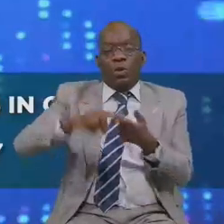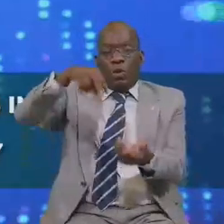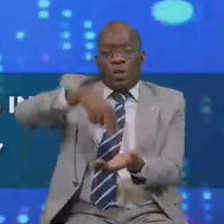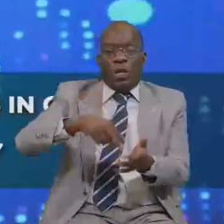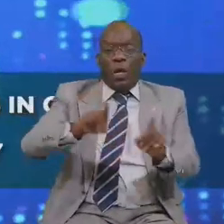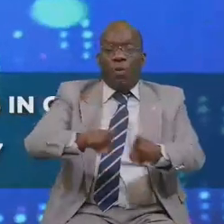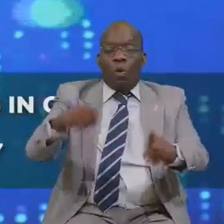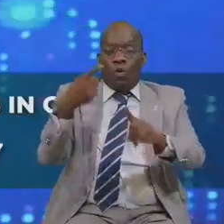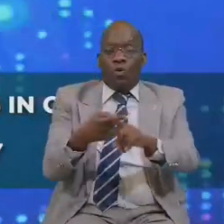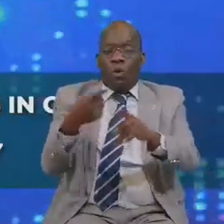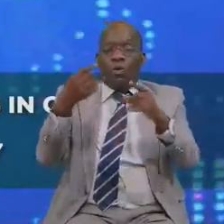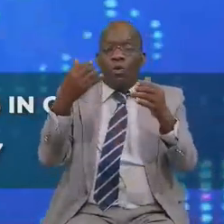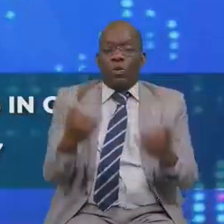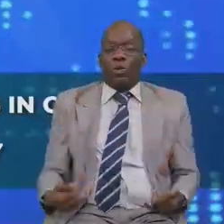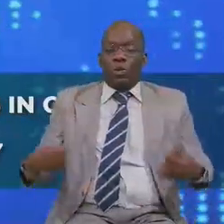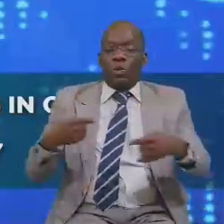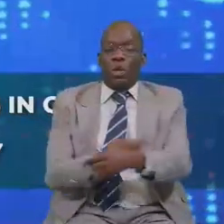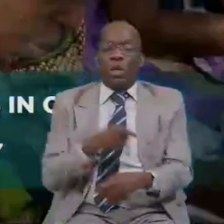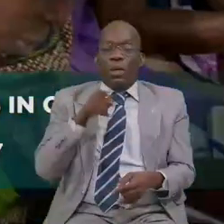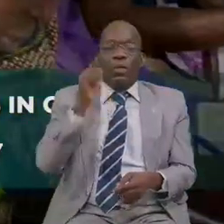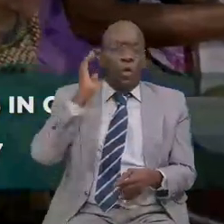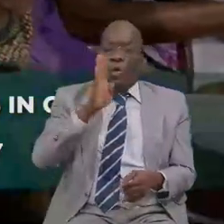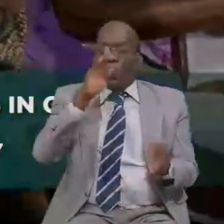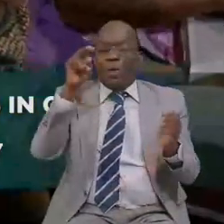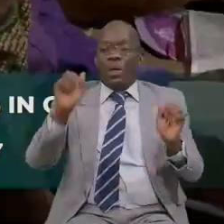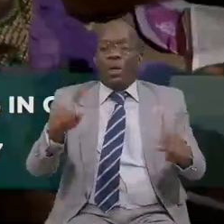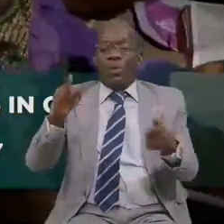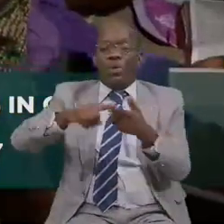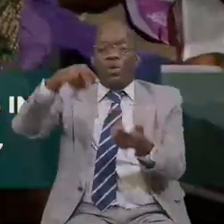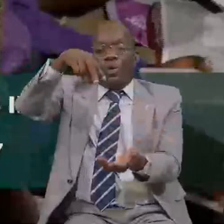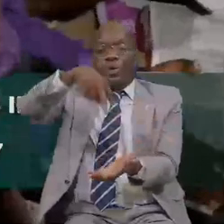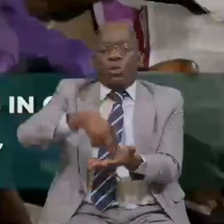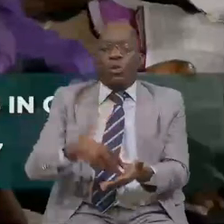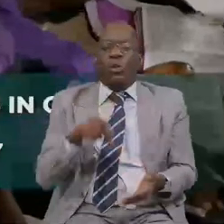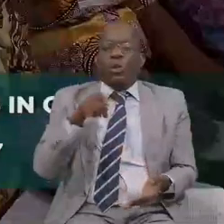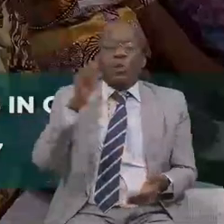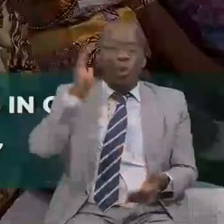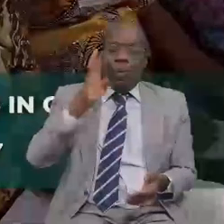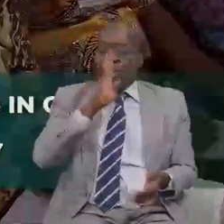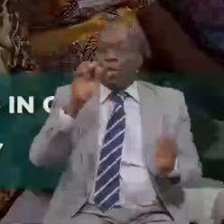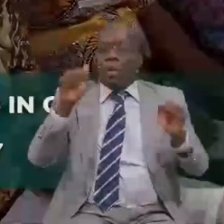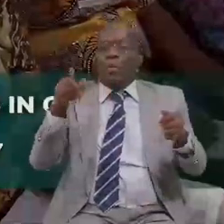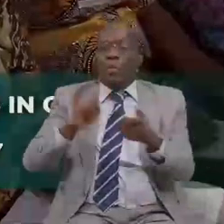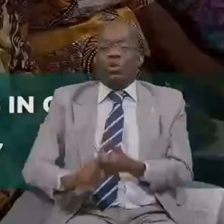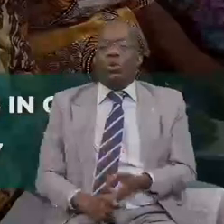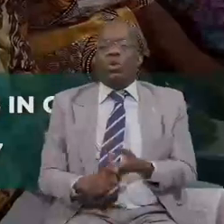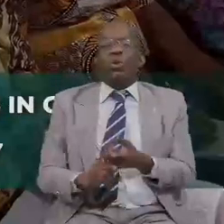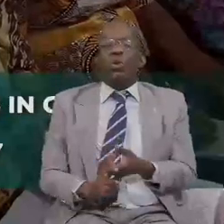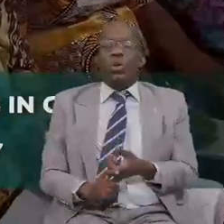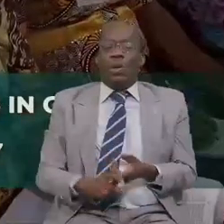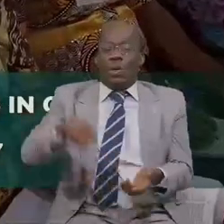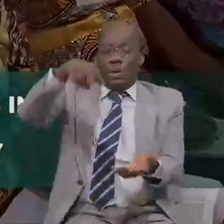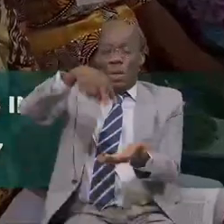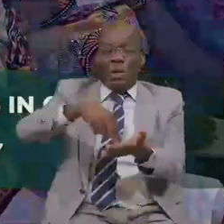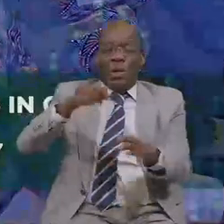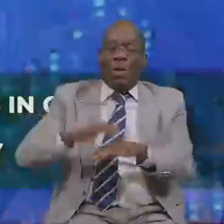d'aujourd'hui, tu pourras te lever. Tu pourras tenir sur tes